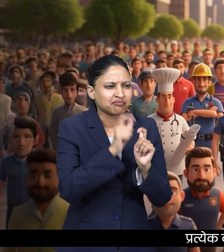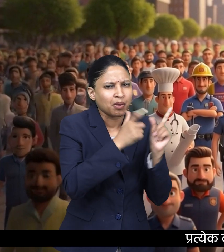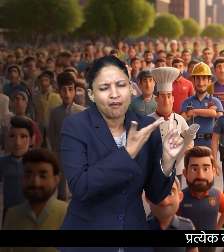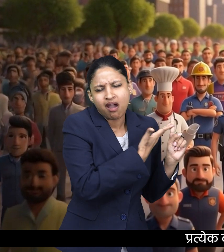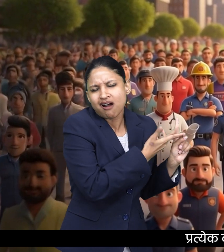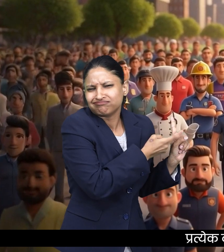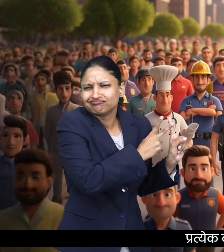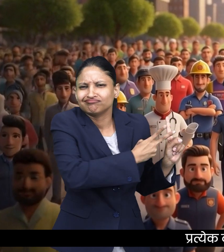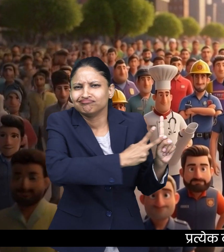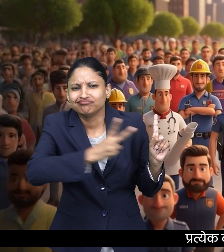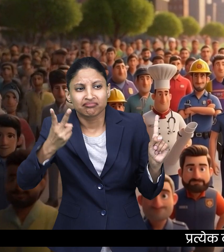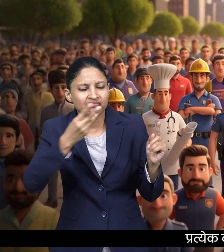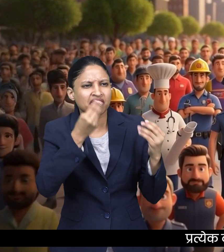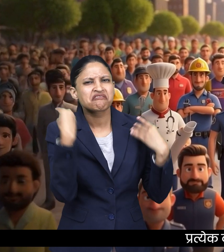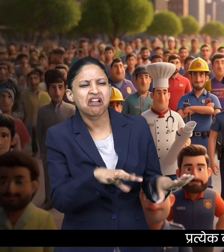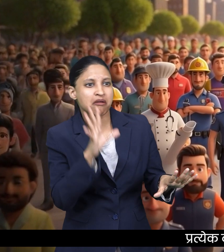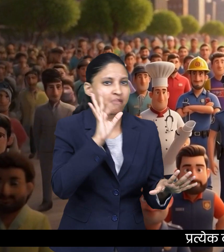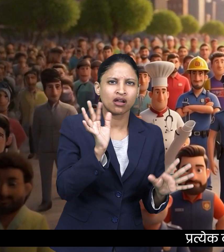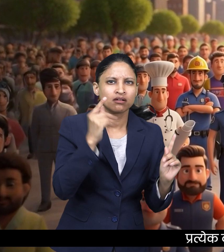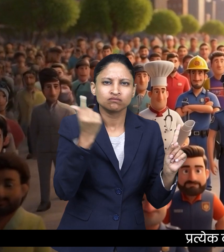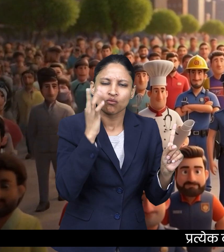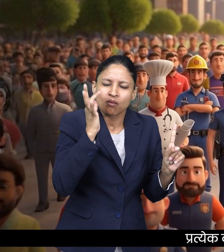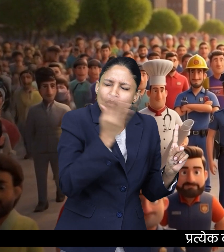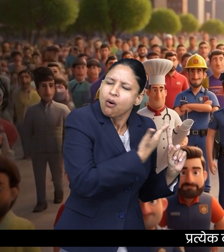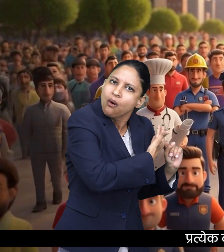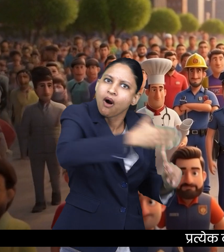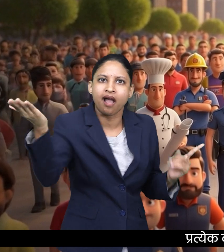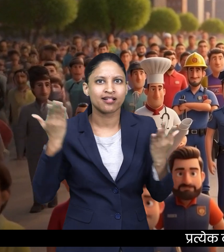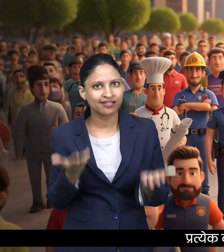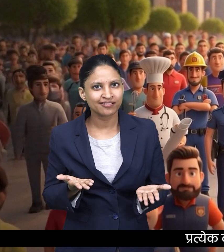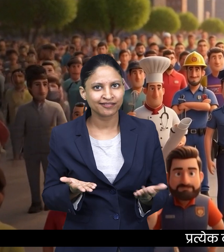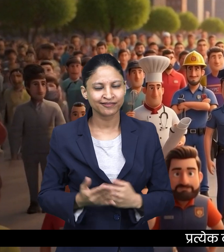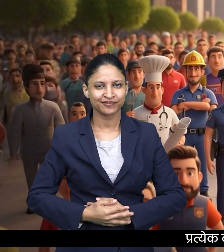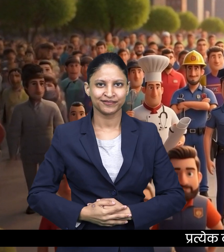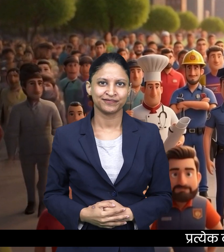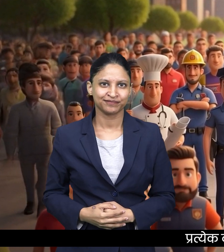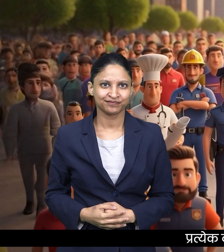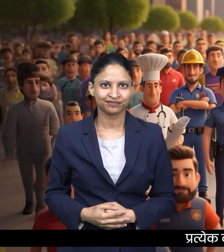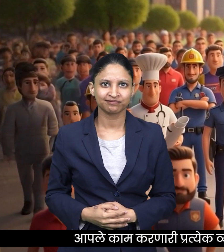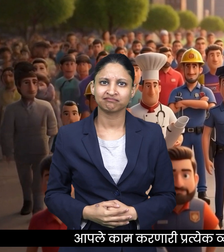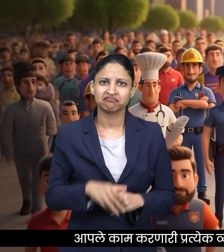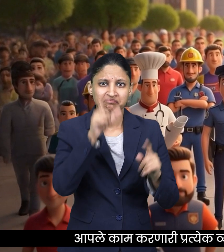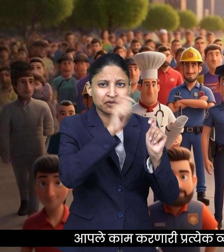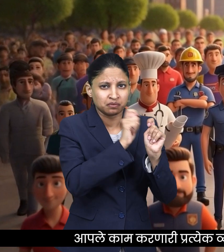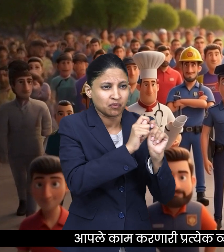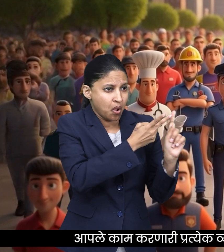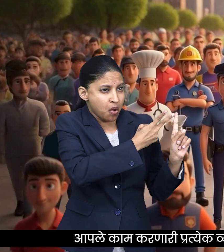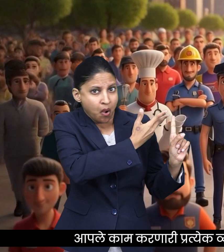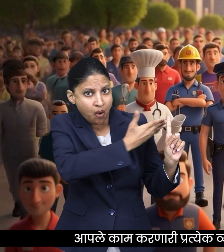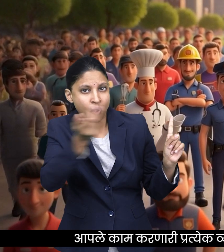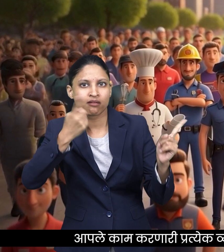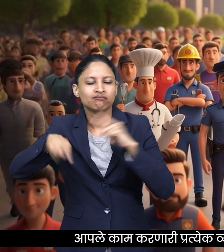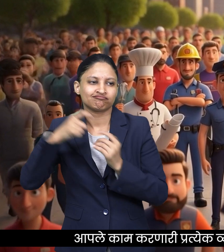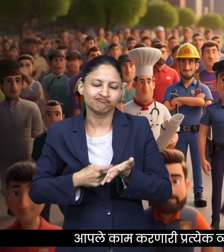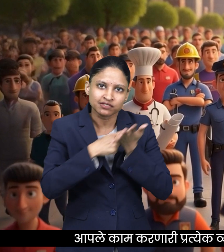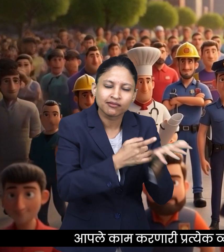प्रत्येक काम उपयुक्त आहे. आपले काम करणारी